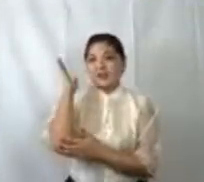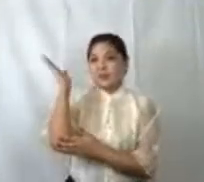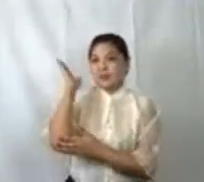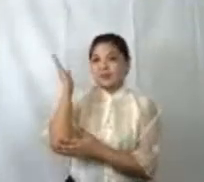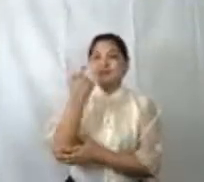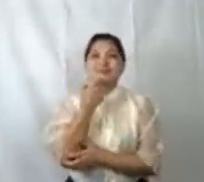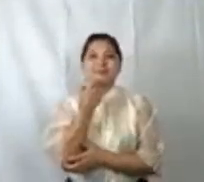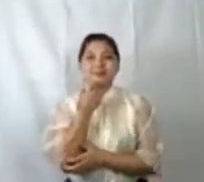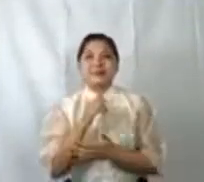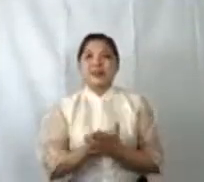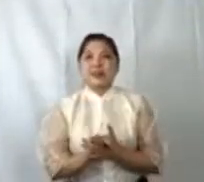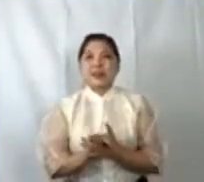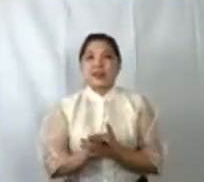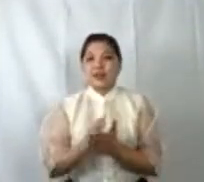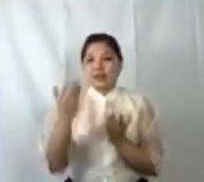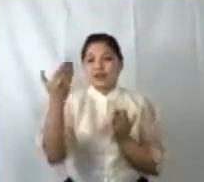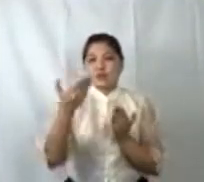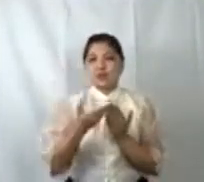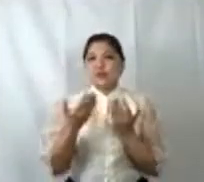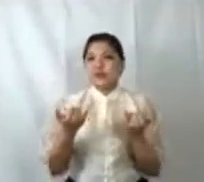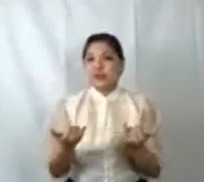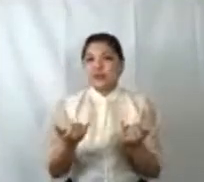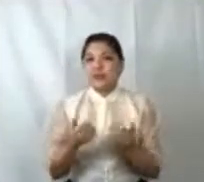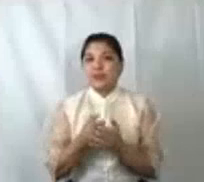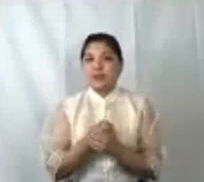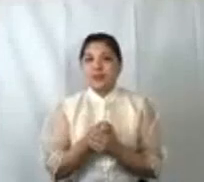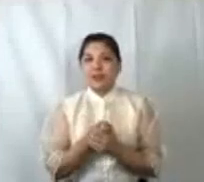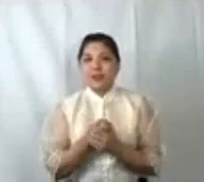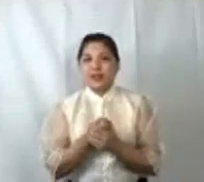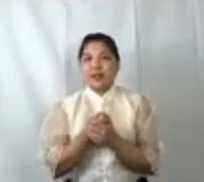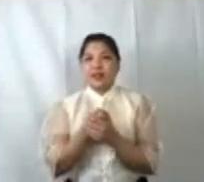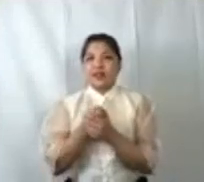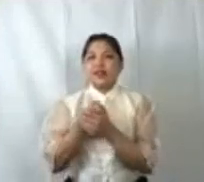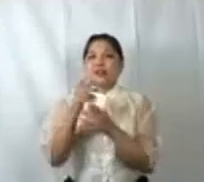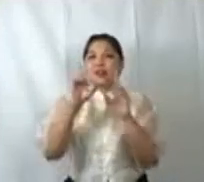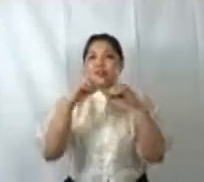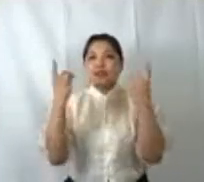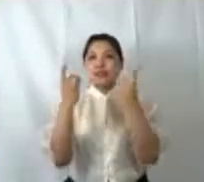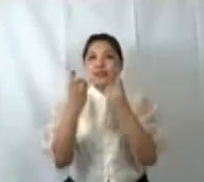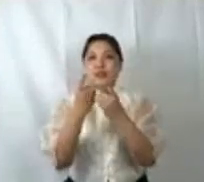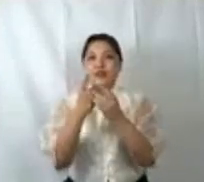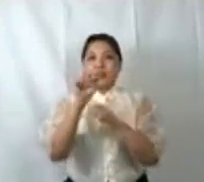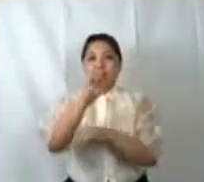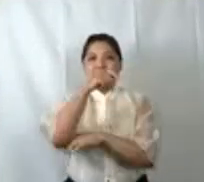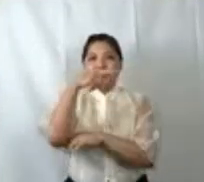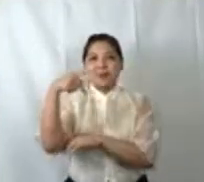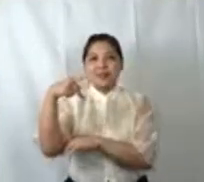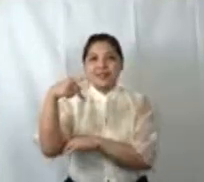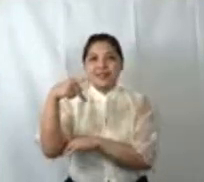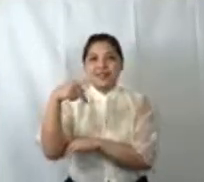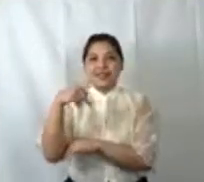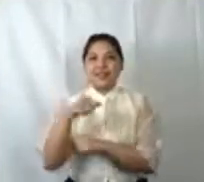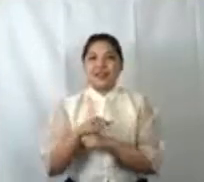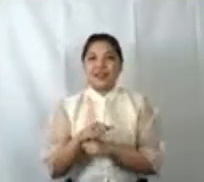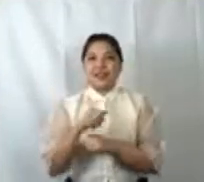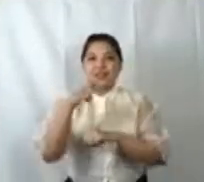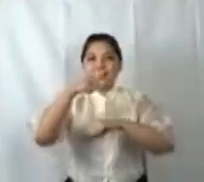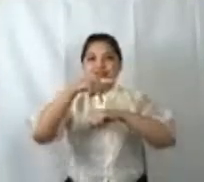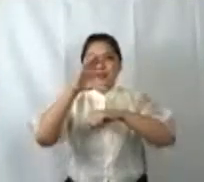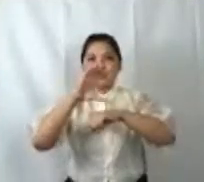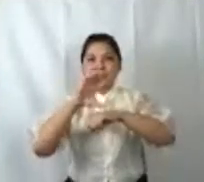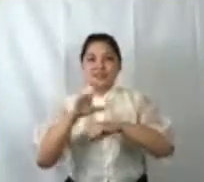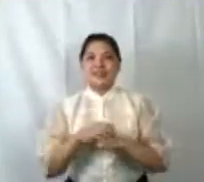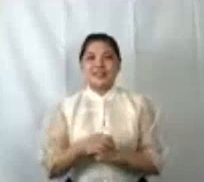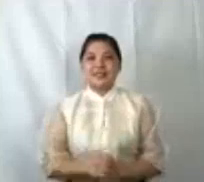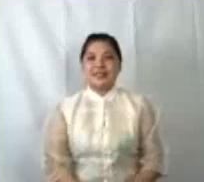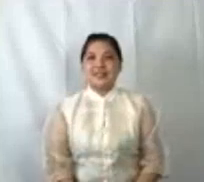tagapagsalita, ipinakikilala ko po ang Tagamasid Pandibisyon sa Araling Panlipunan sa Lungsod ng Pasay